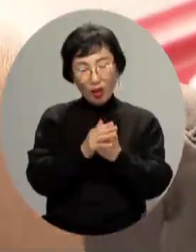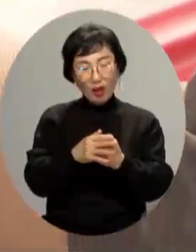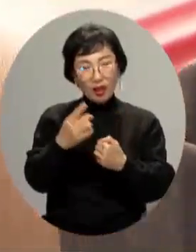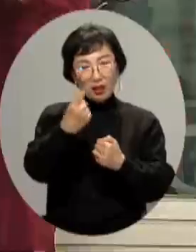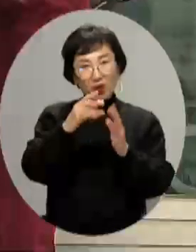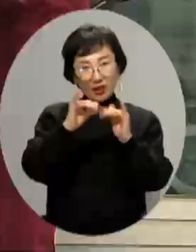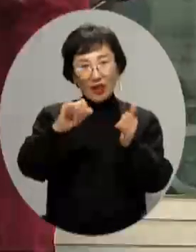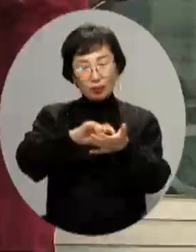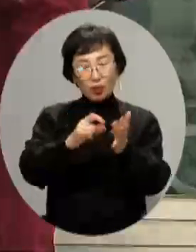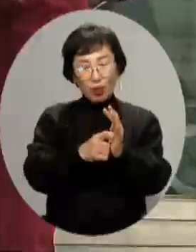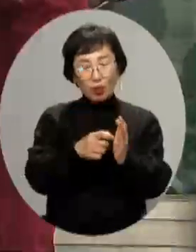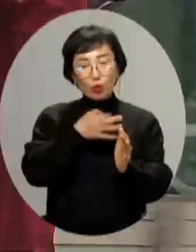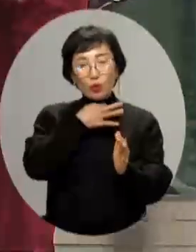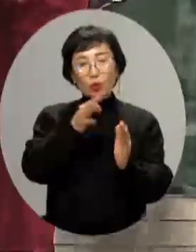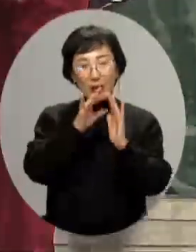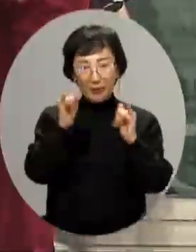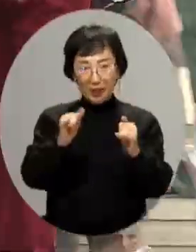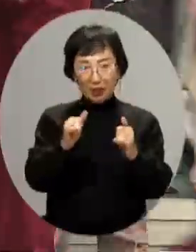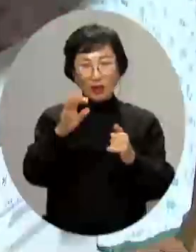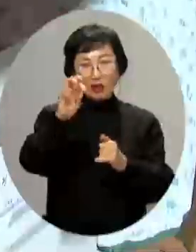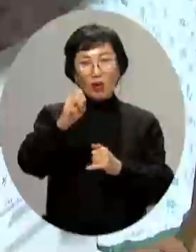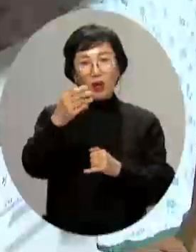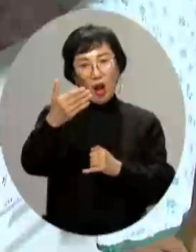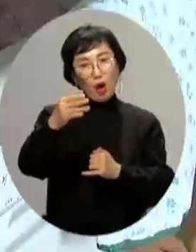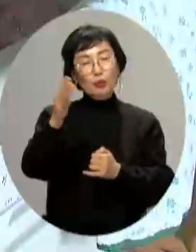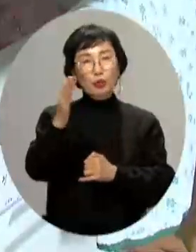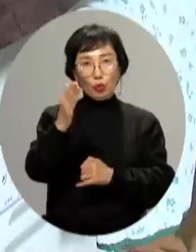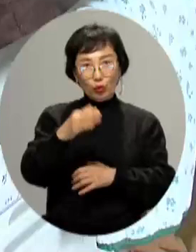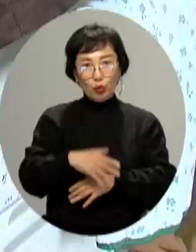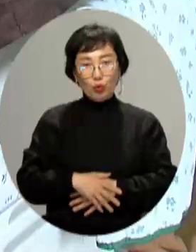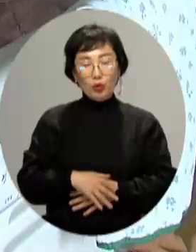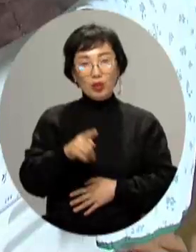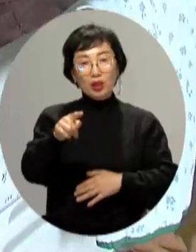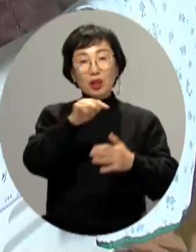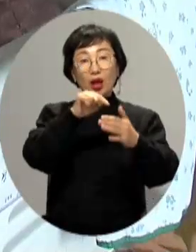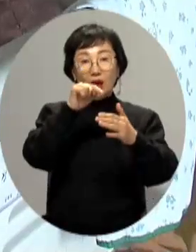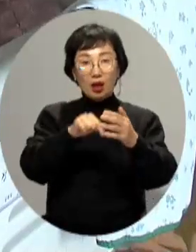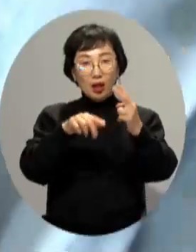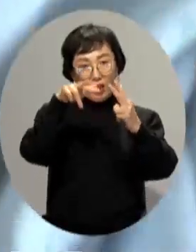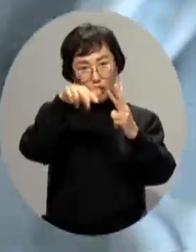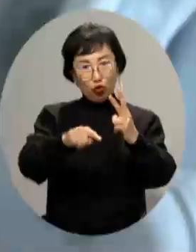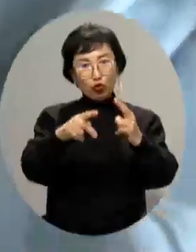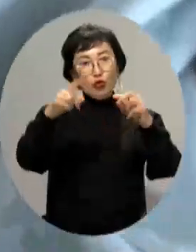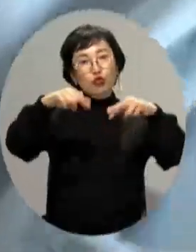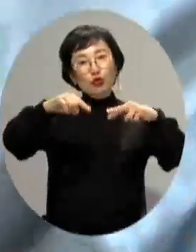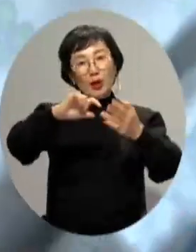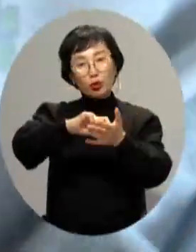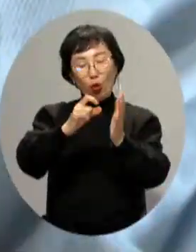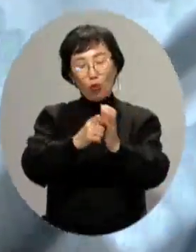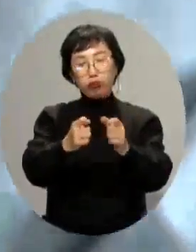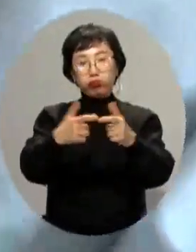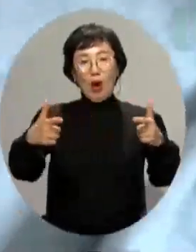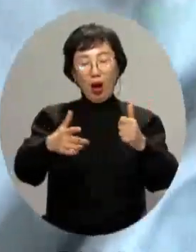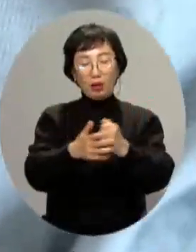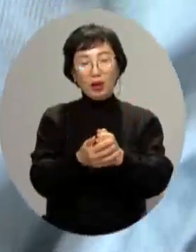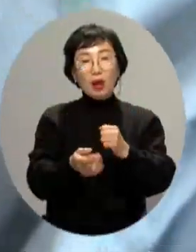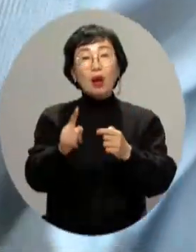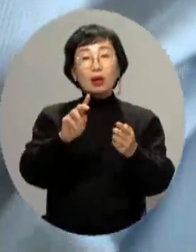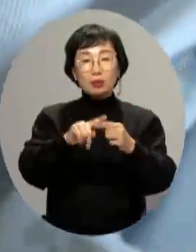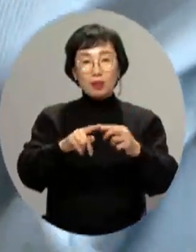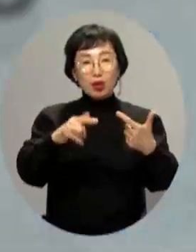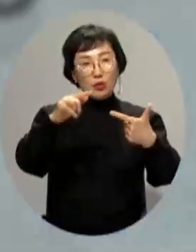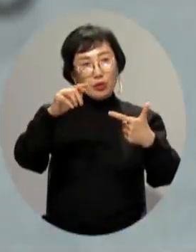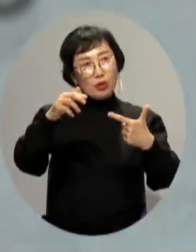1,000명당 독감 환자 수는 39명 수준. 2주 만에 2배 급증해 이미 유행 기준의 6배